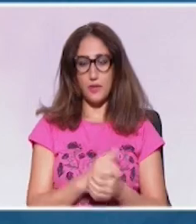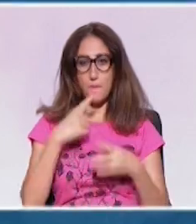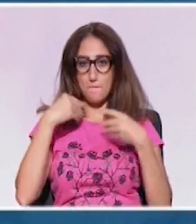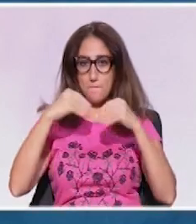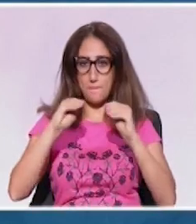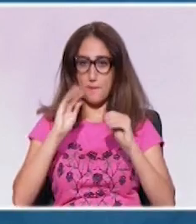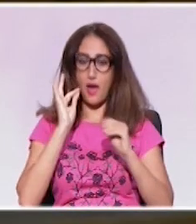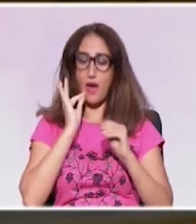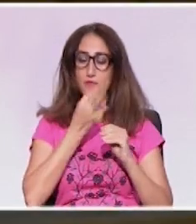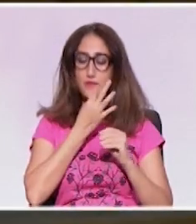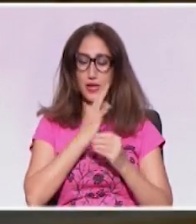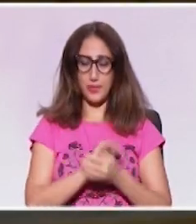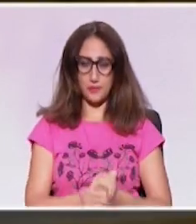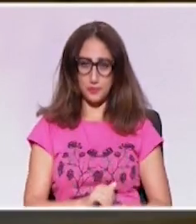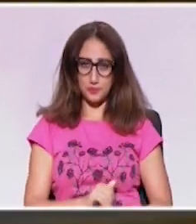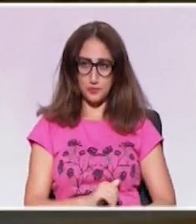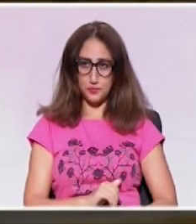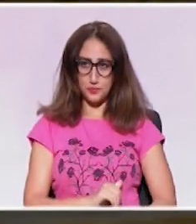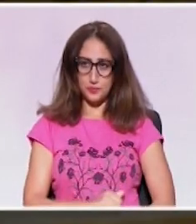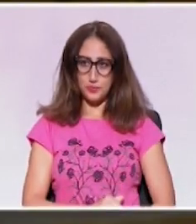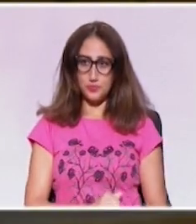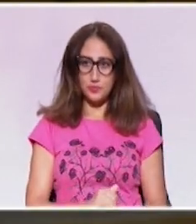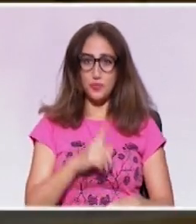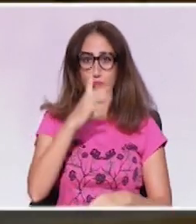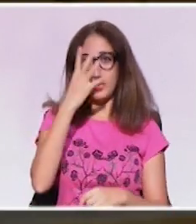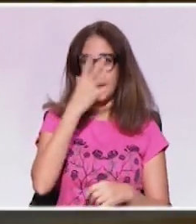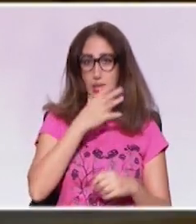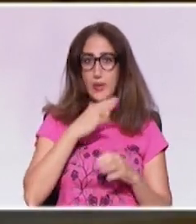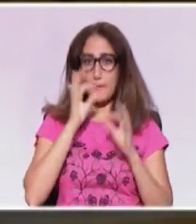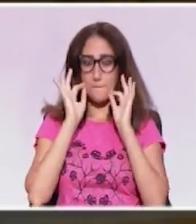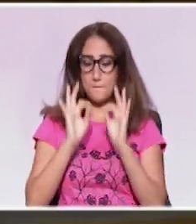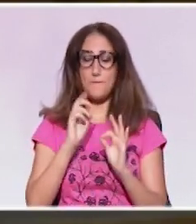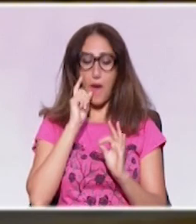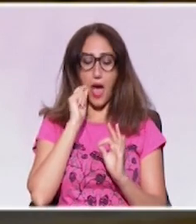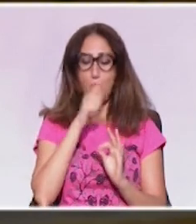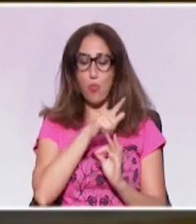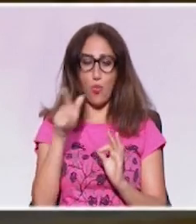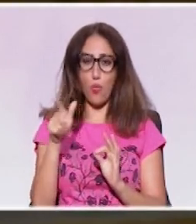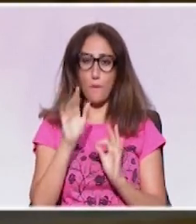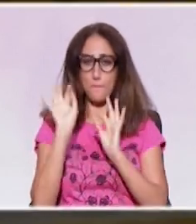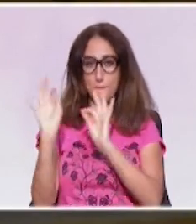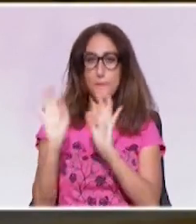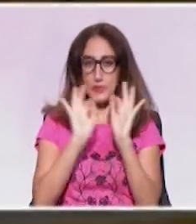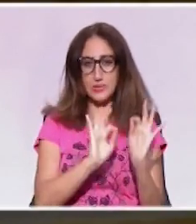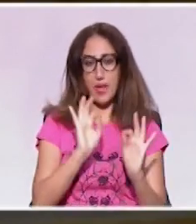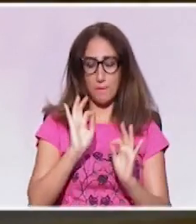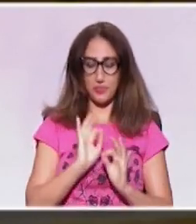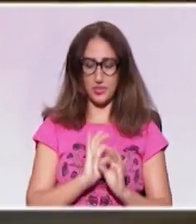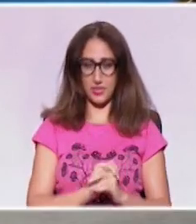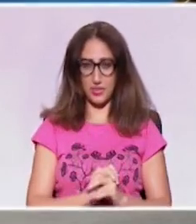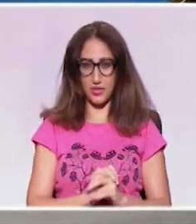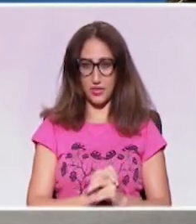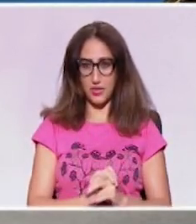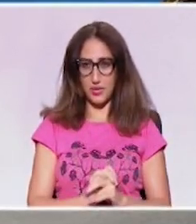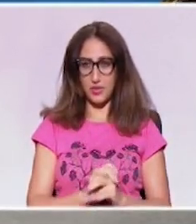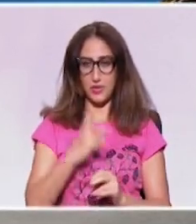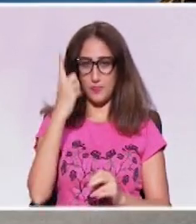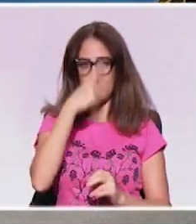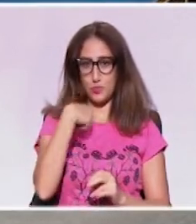الفيلم نفسه مش بيقولوا لي انك انت نسخه طبق الاصل من والدك الكاتب الراحل احمد عبد الله، الكلام ده صحيح؟